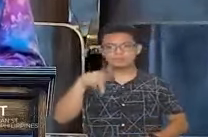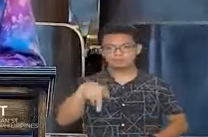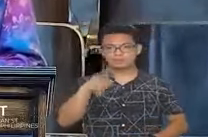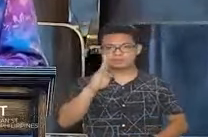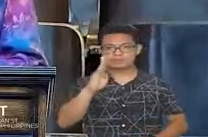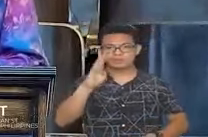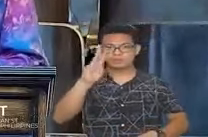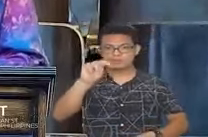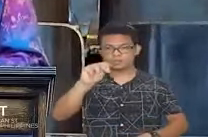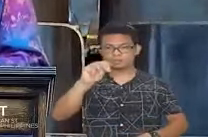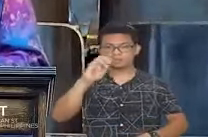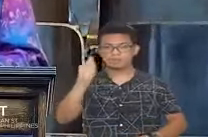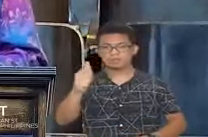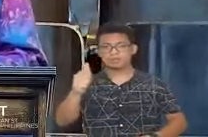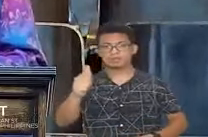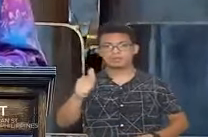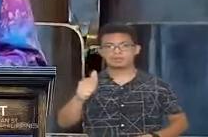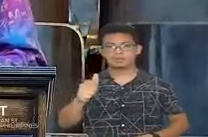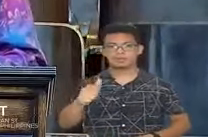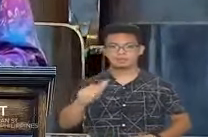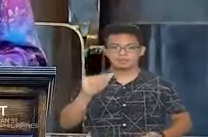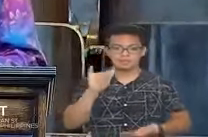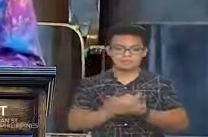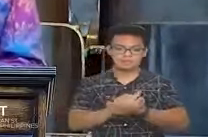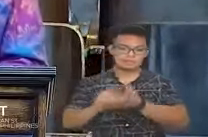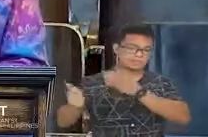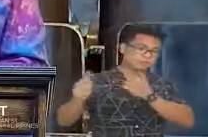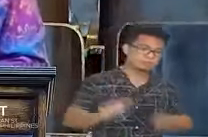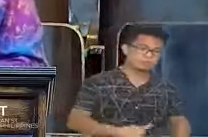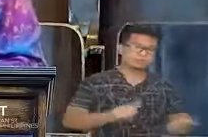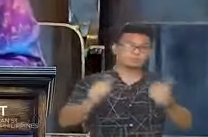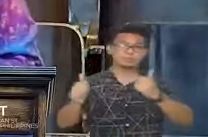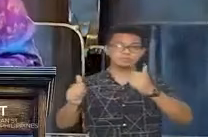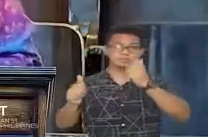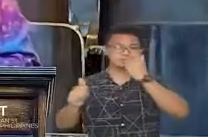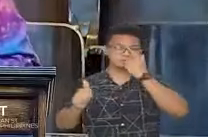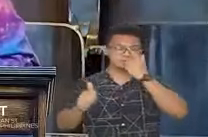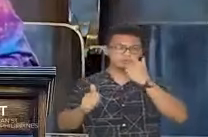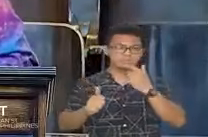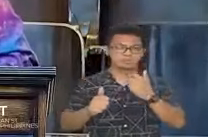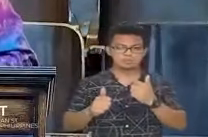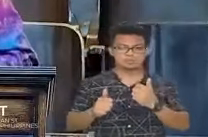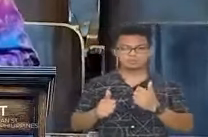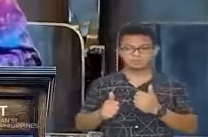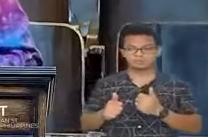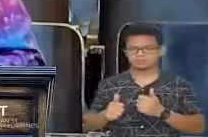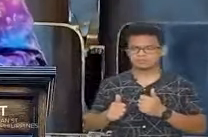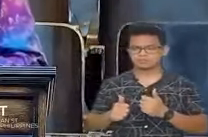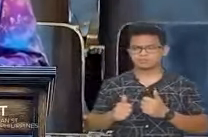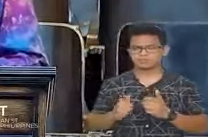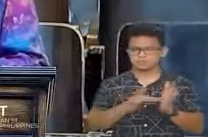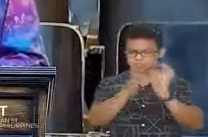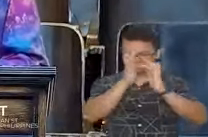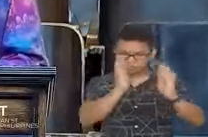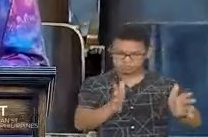Nag-complain siya nga kining mga Baptist dire nga gipanguluhan ni Boy Lopez sa Telmubo.